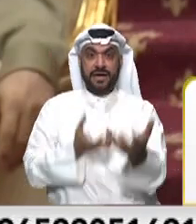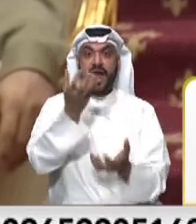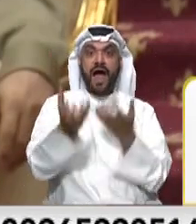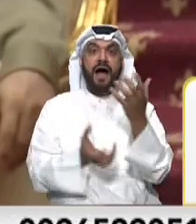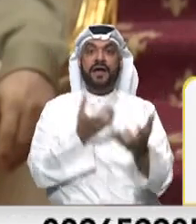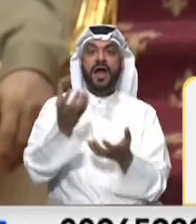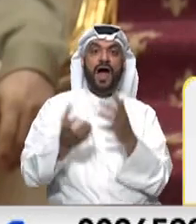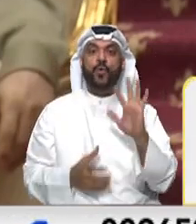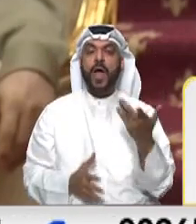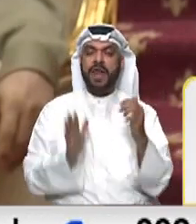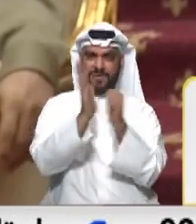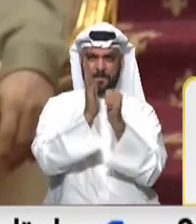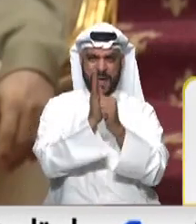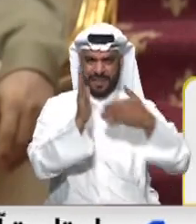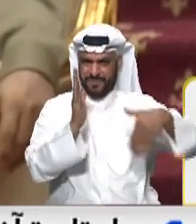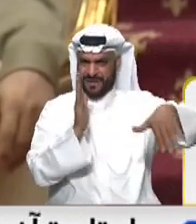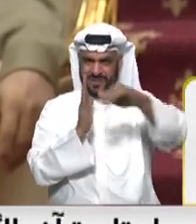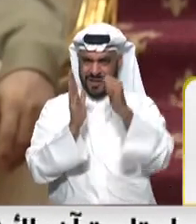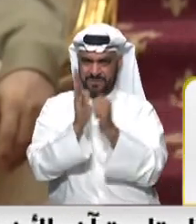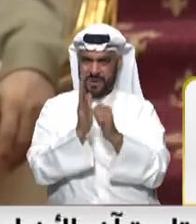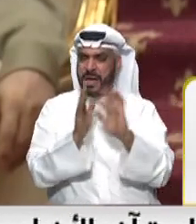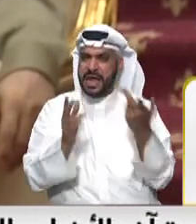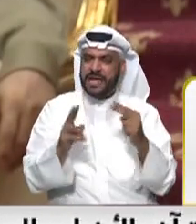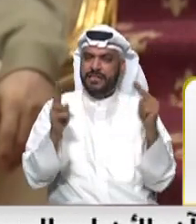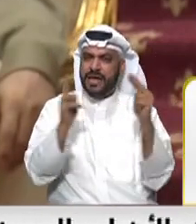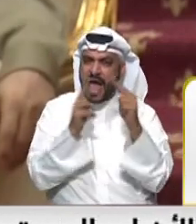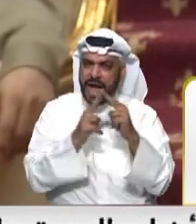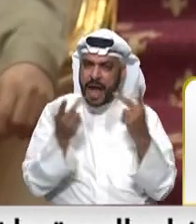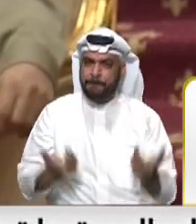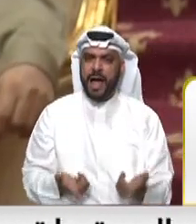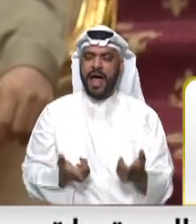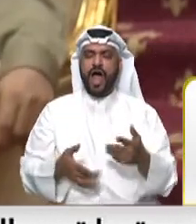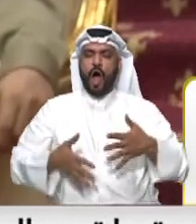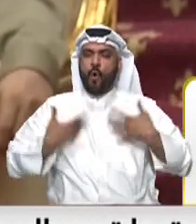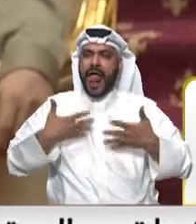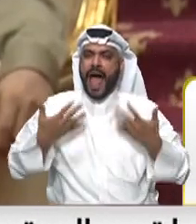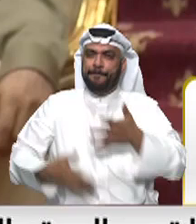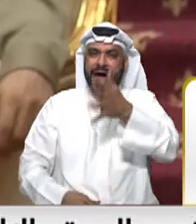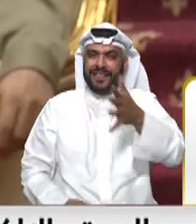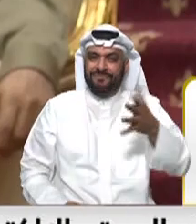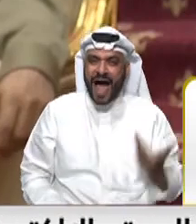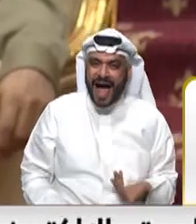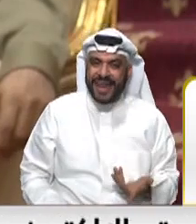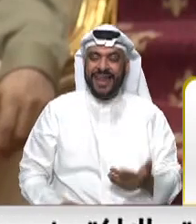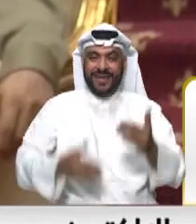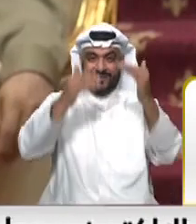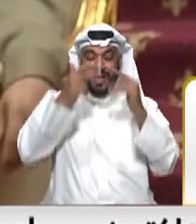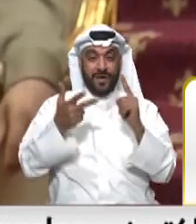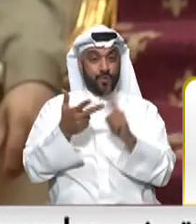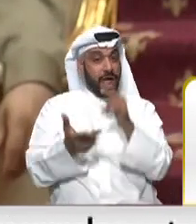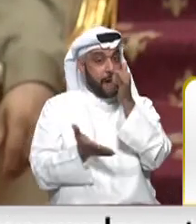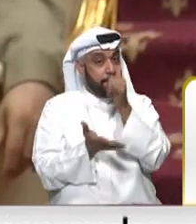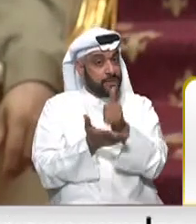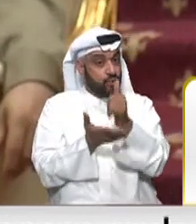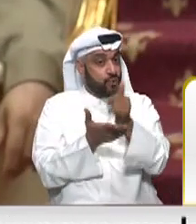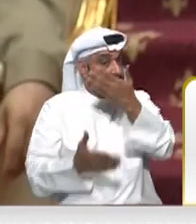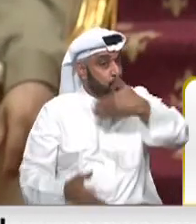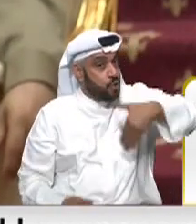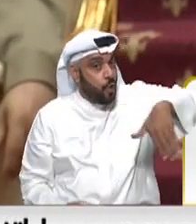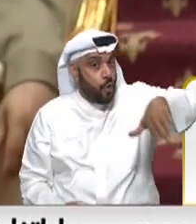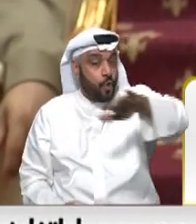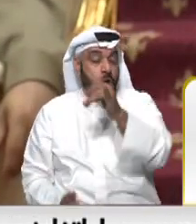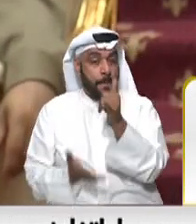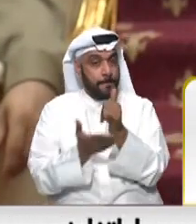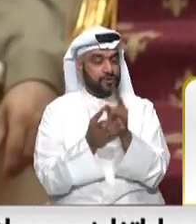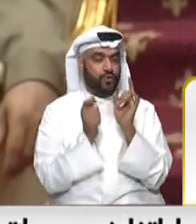الخاص التي تاتي من التماس الكهربائي وعبث الاطفال وايضا تتركز في المسؤوليه المجتمعيه للمواطنين وال